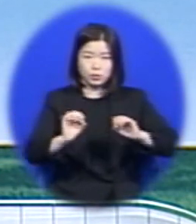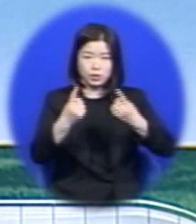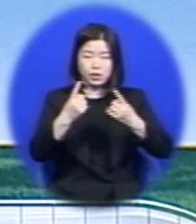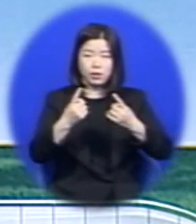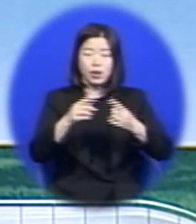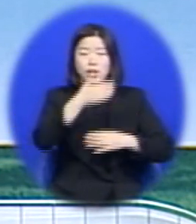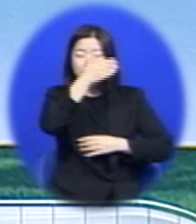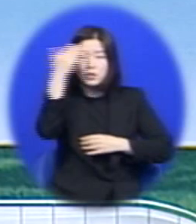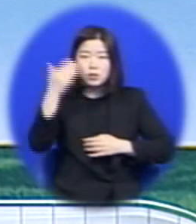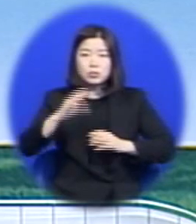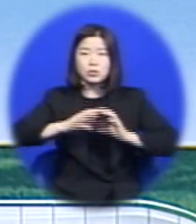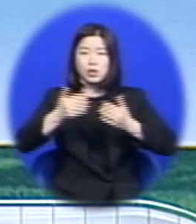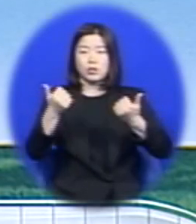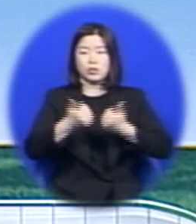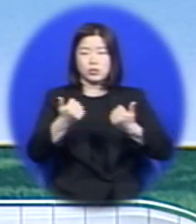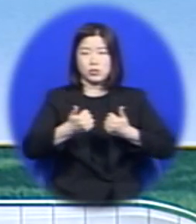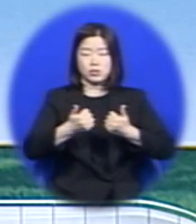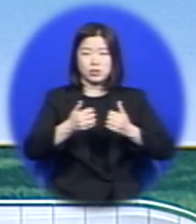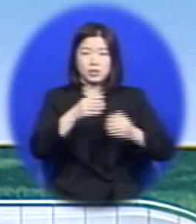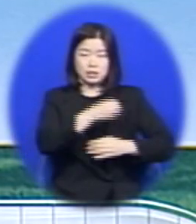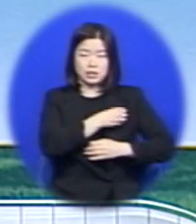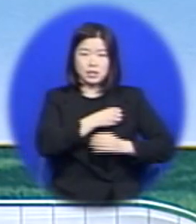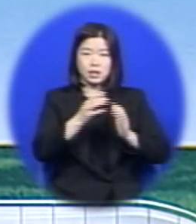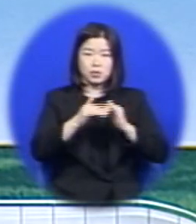복음주의 그리스도인이 다 됐습니다.